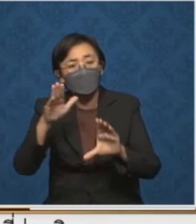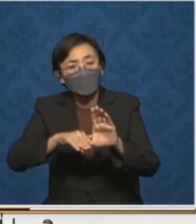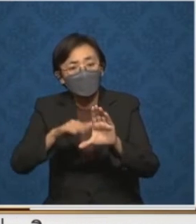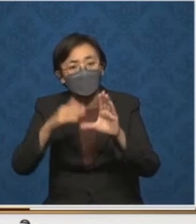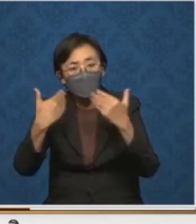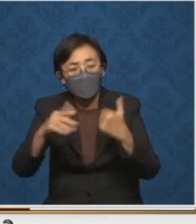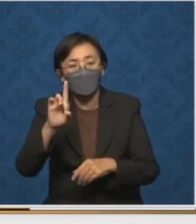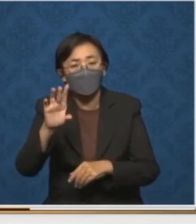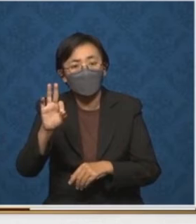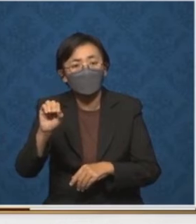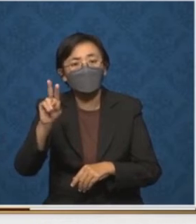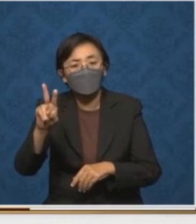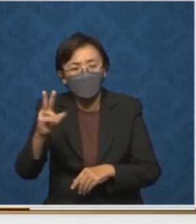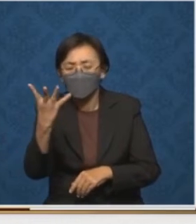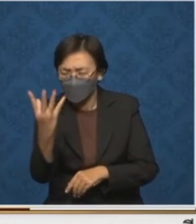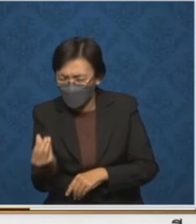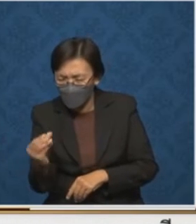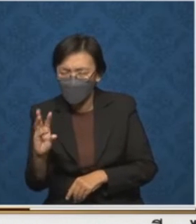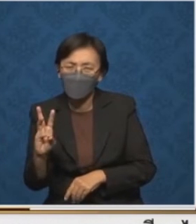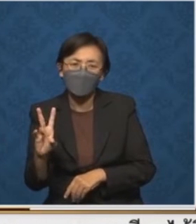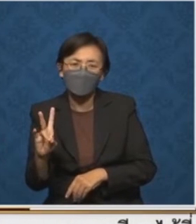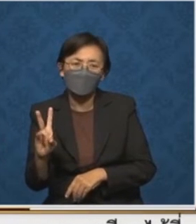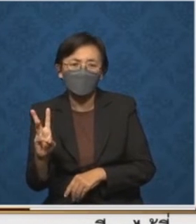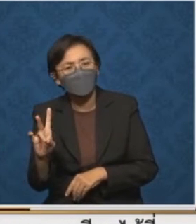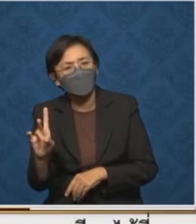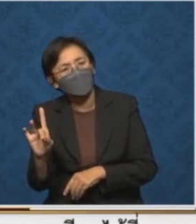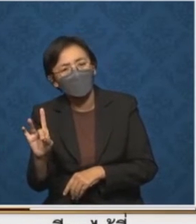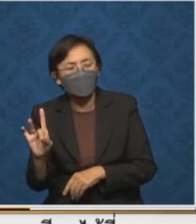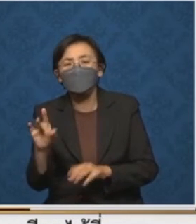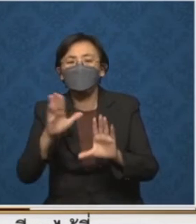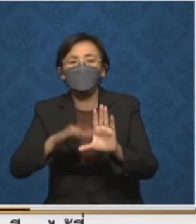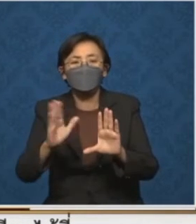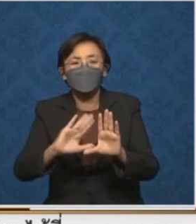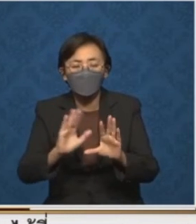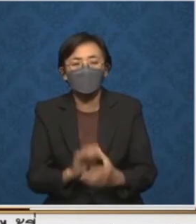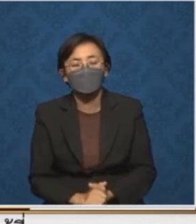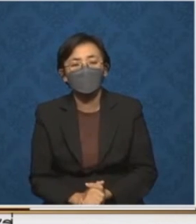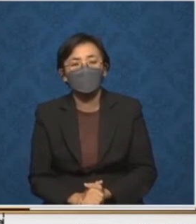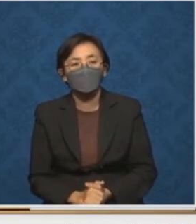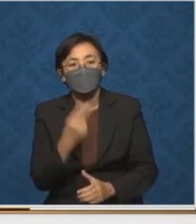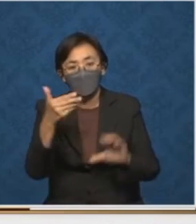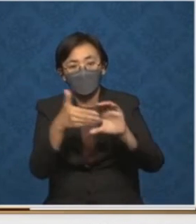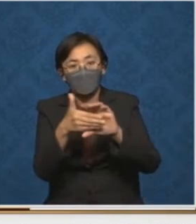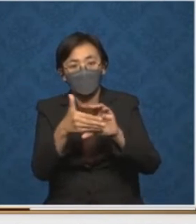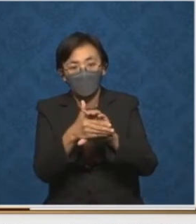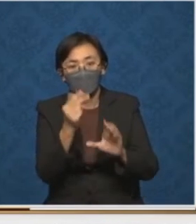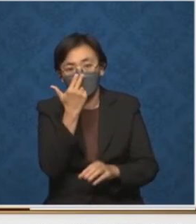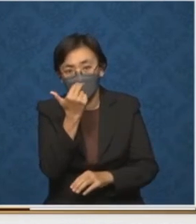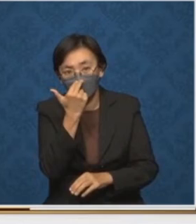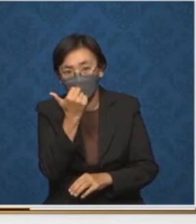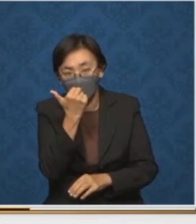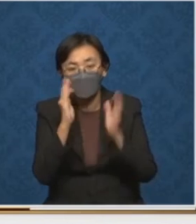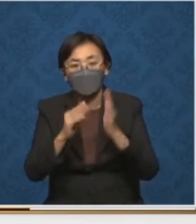เทศ ไม่เข้าร่วมโแวค แต่ละคนมีเหุผล คิบา กมเหตุผล